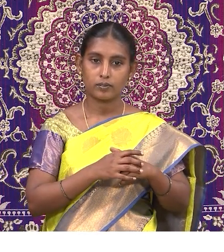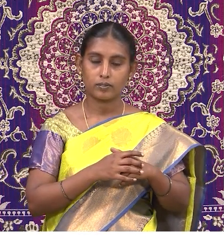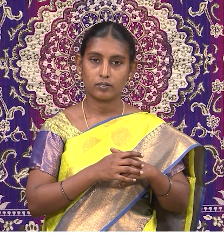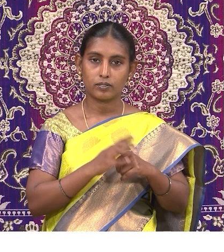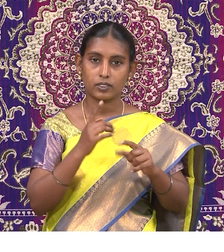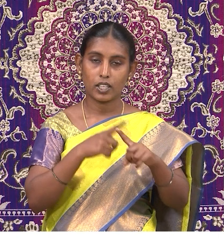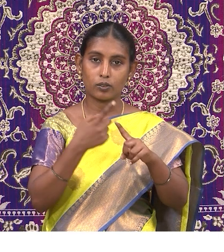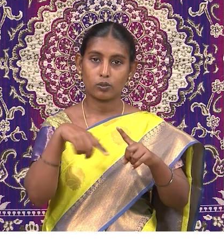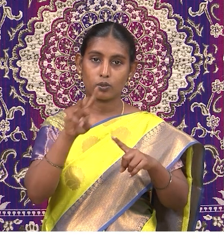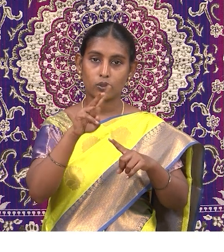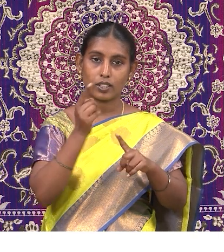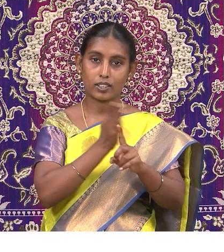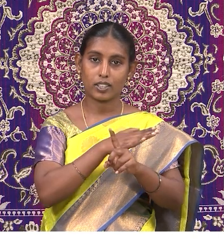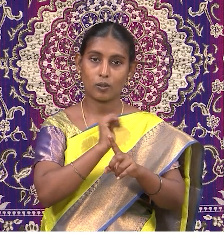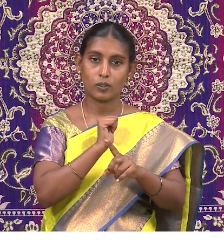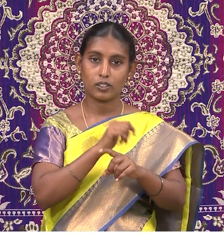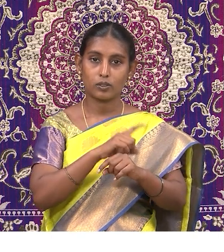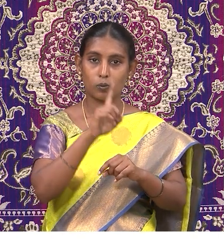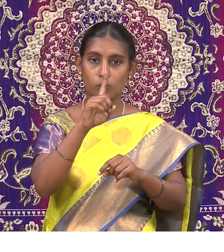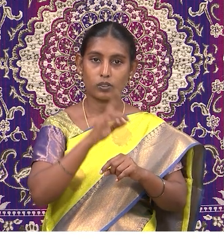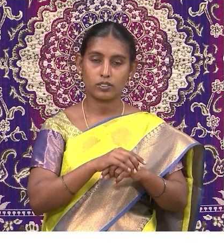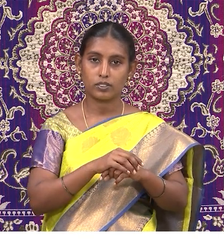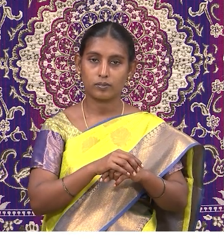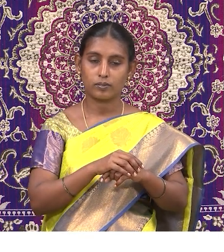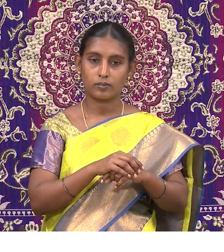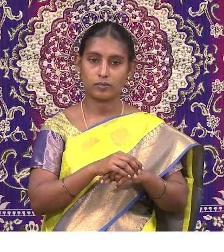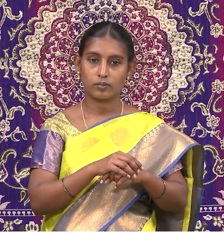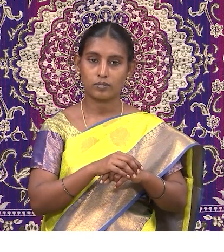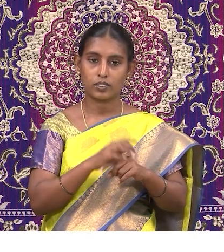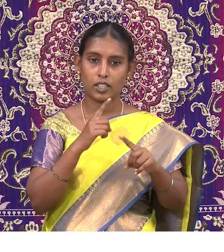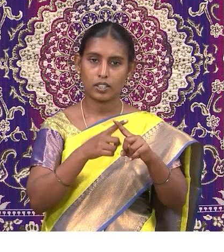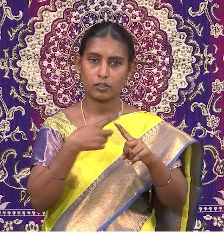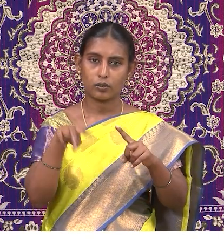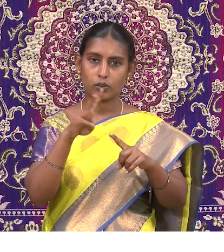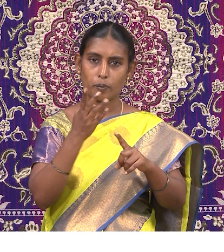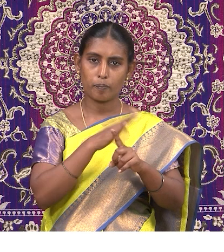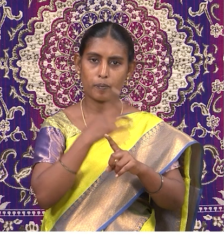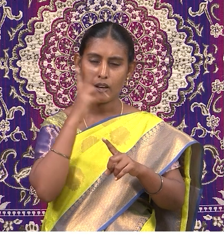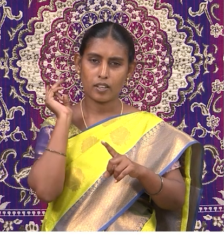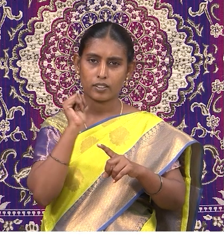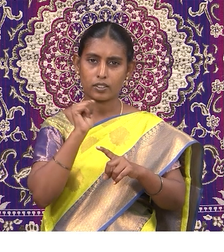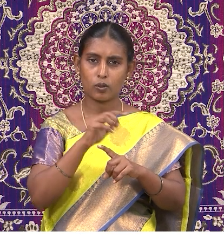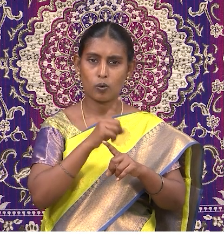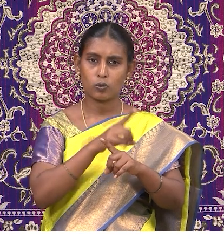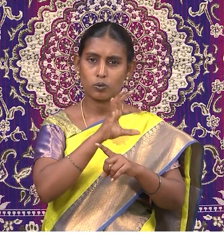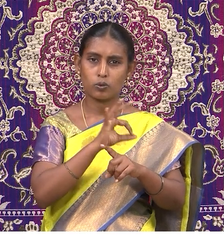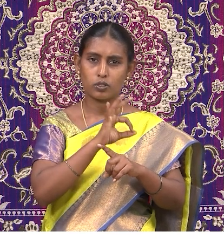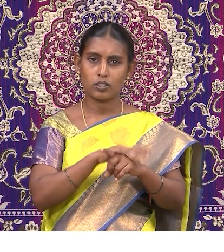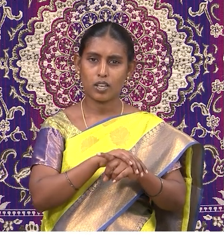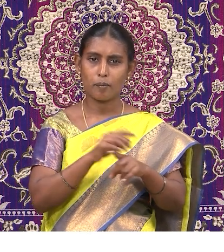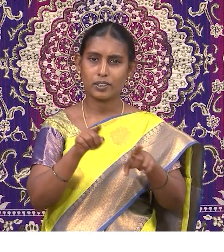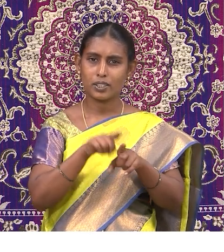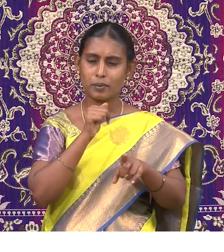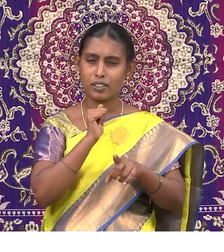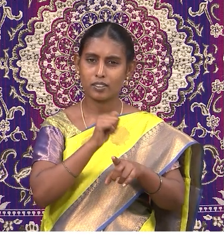சொல்லுவோம், எக்ஸ் ஸ்கொயரின் கேழ்வுன்னு சொல்லுவோம். அப்போ எக்ஸ் ஸ்கொயருக்கு பக்கத்தில் என்ன நம்பரை நீங்கள் அங்கே பார்க்குறீங்க, ஒரு நம்பரையும் காணாம். அப்படின்னா